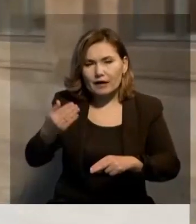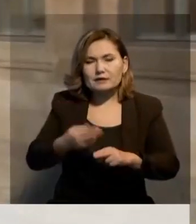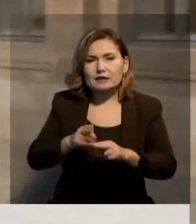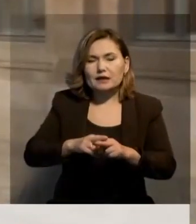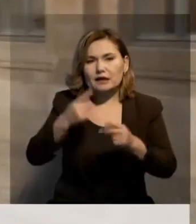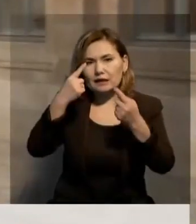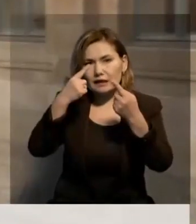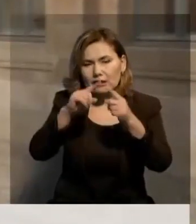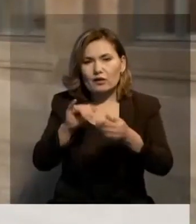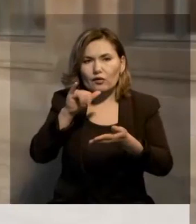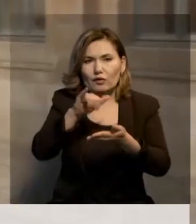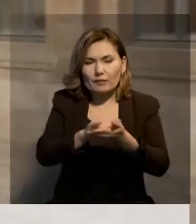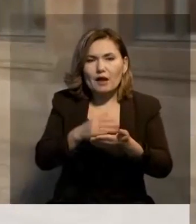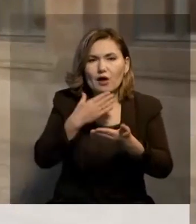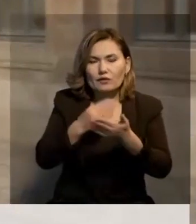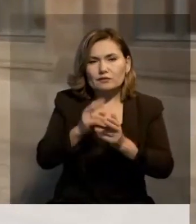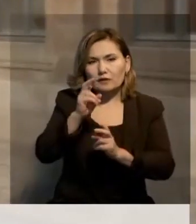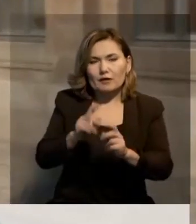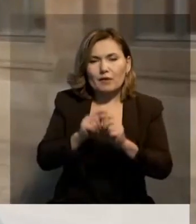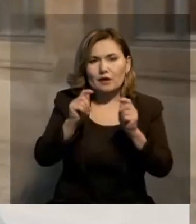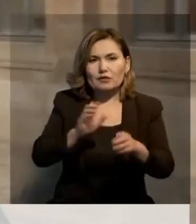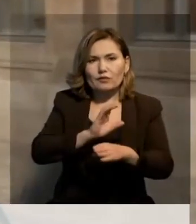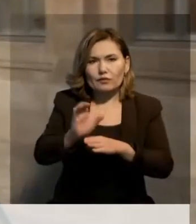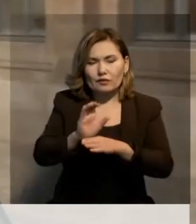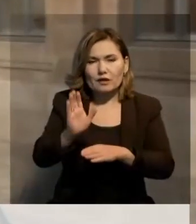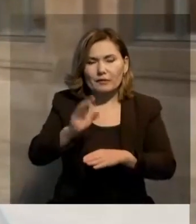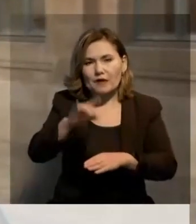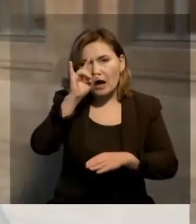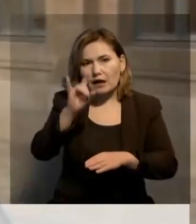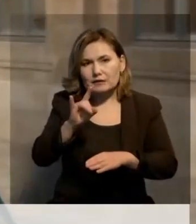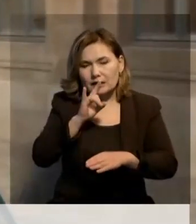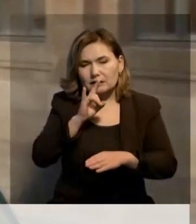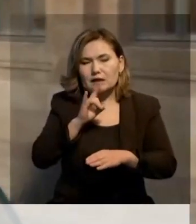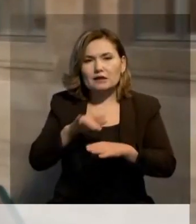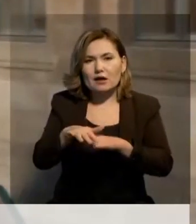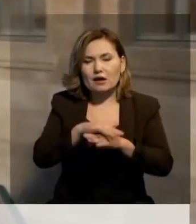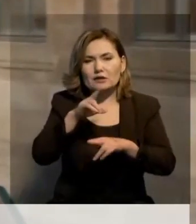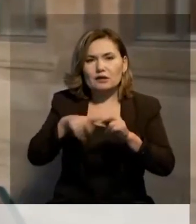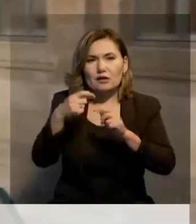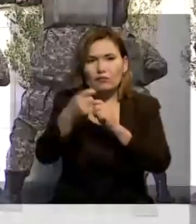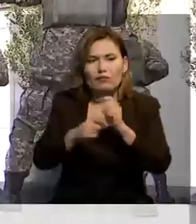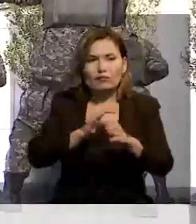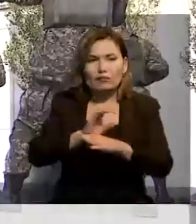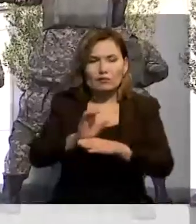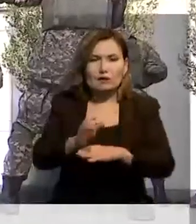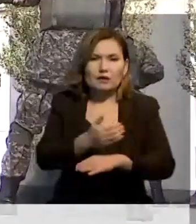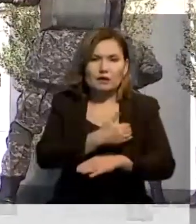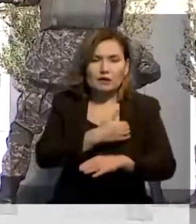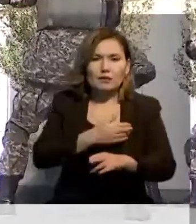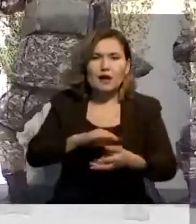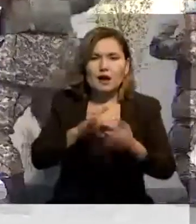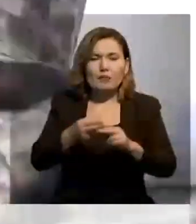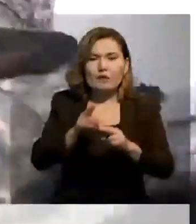үлкейтіп, сондықтан сондай ойымыз бар енді. Біріншіден енді Қазақстан рынкін жабамыз, келесі ойымыз Еуропаға шығу. Енді бір